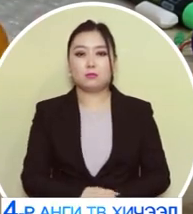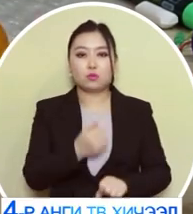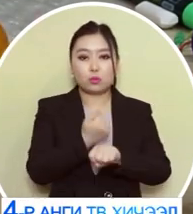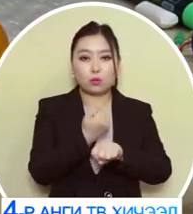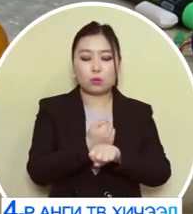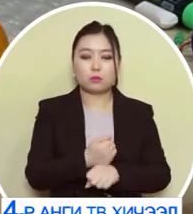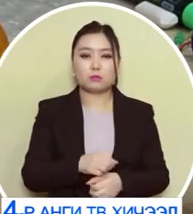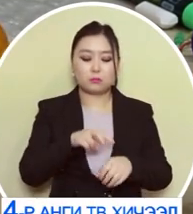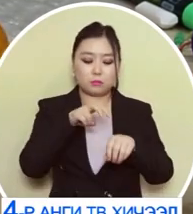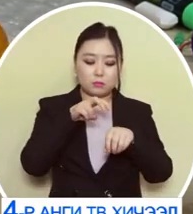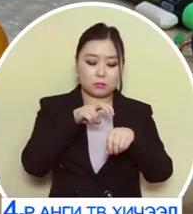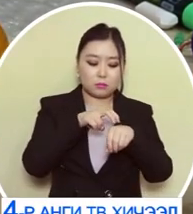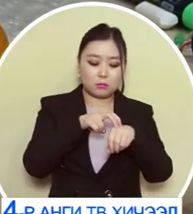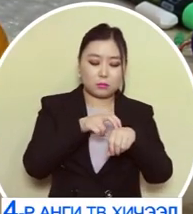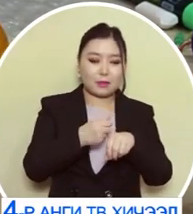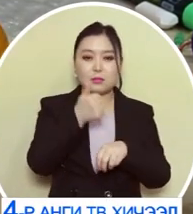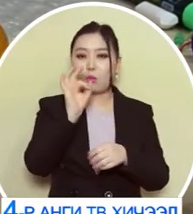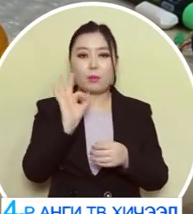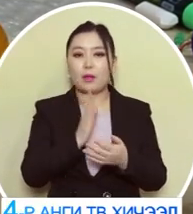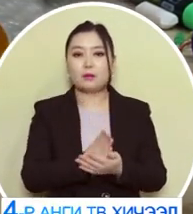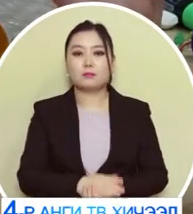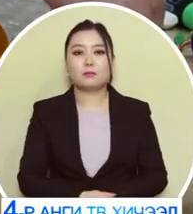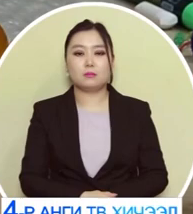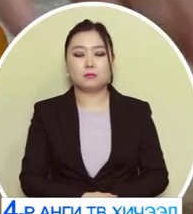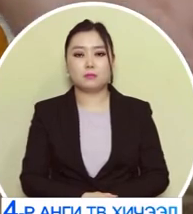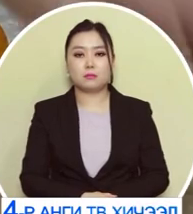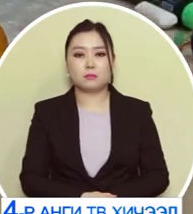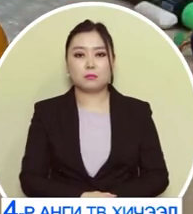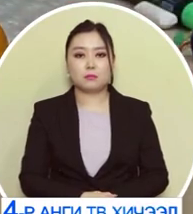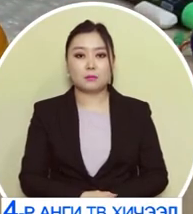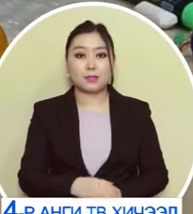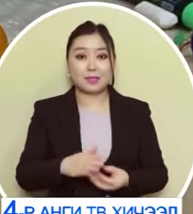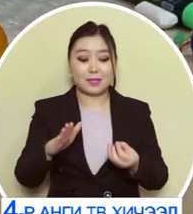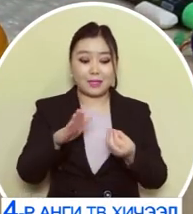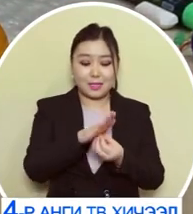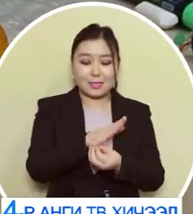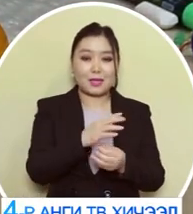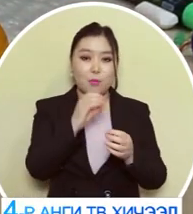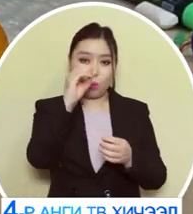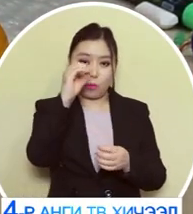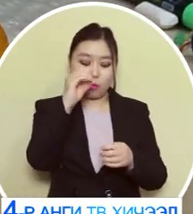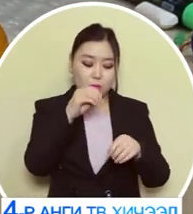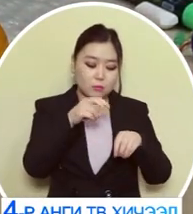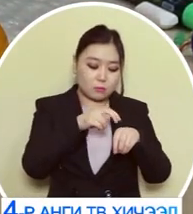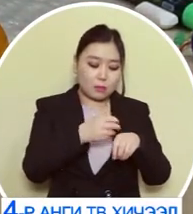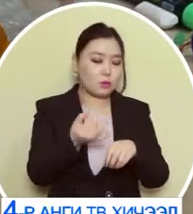Тас. Жанбайды. Теніс добы. Жанбайды.